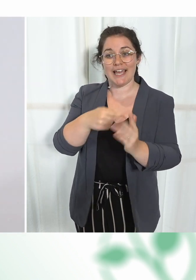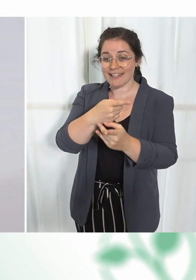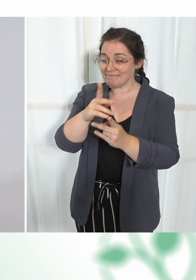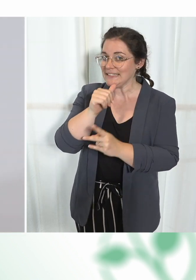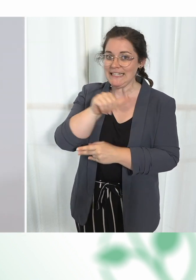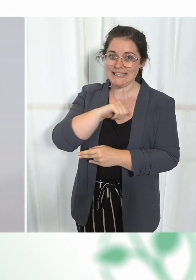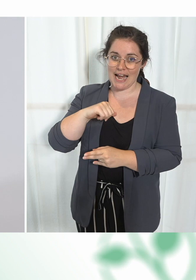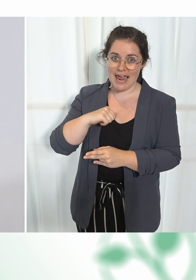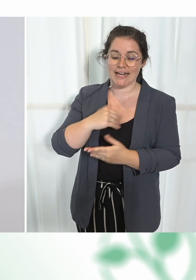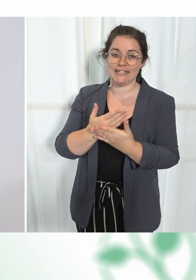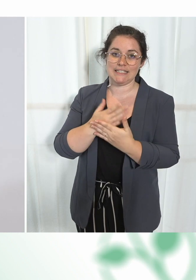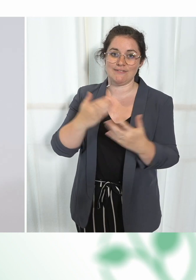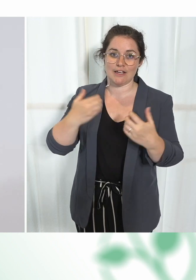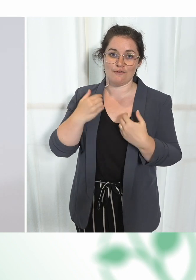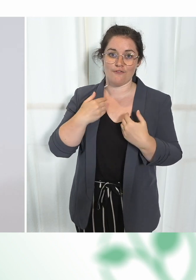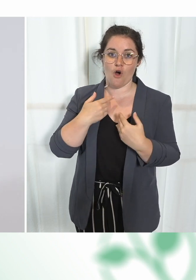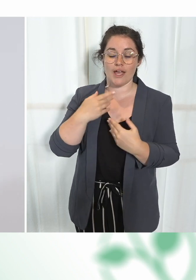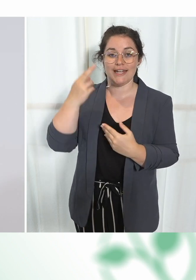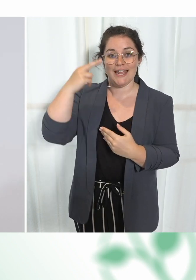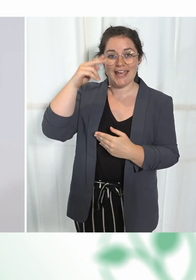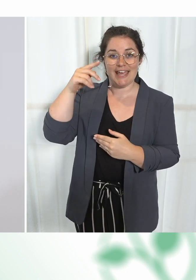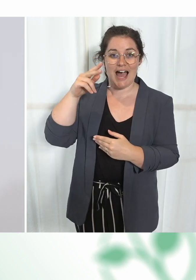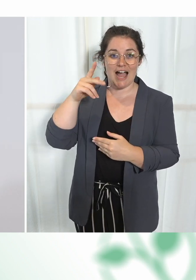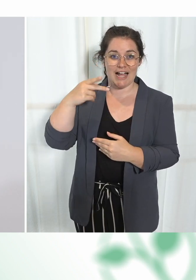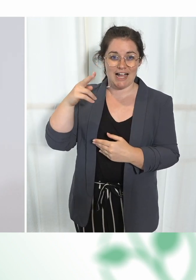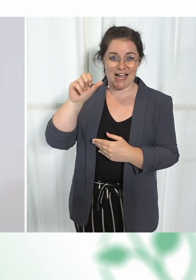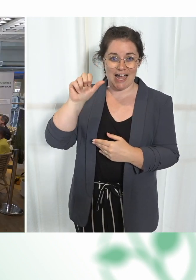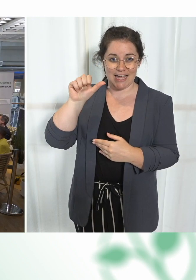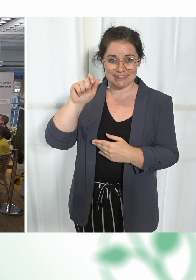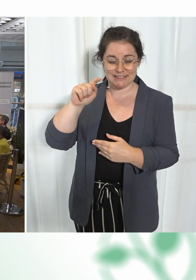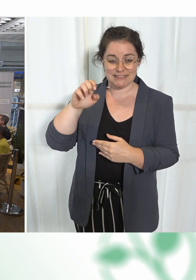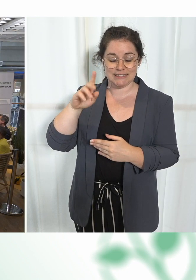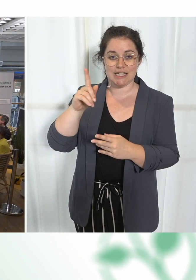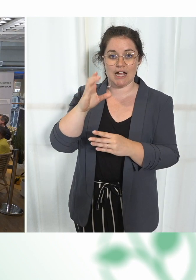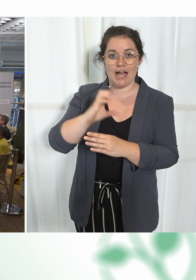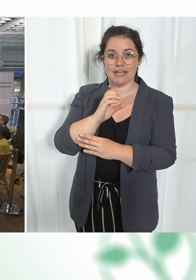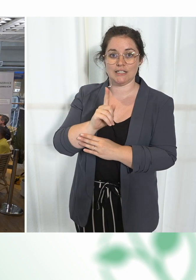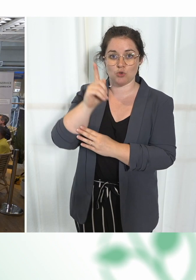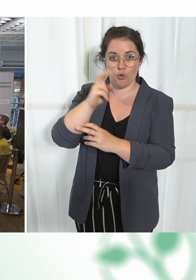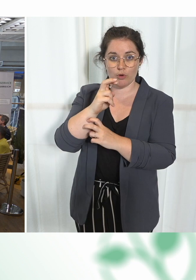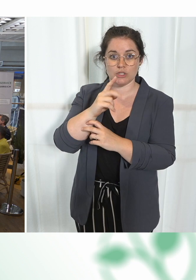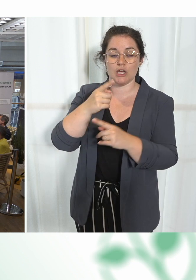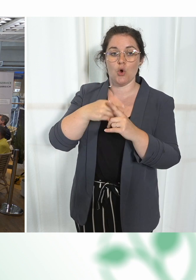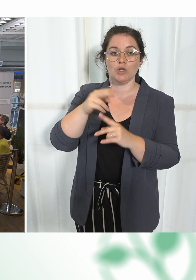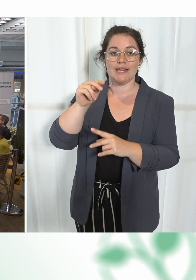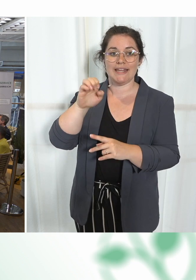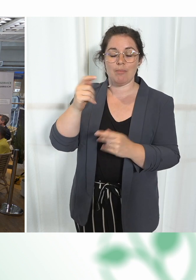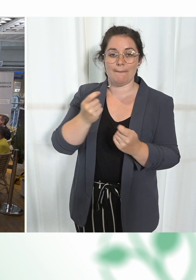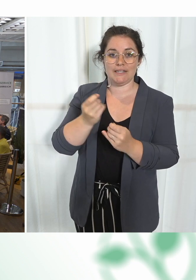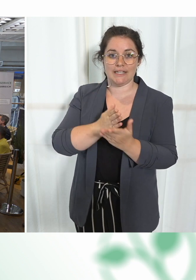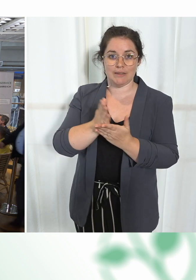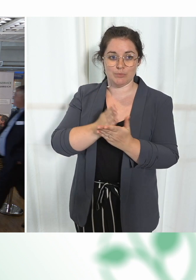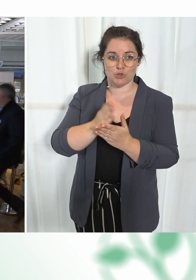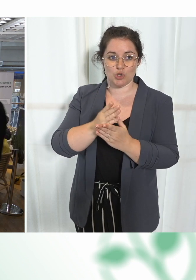sind. Und deswegen freue ich mich jetzt, dass ich Edgar Kratzer von der Caritas Oberösterreich und Klaus Junkuns vom NEBA Betriebsservice zu mir bitten